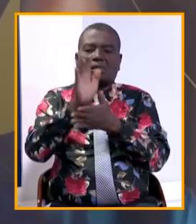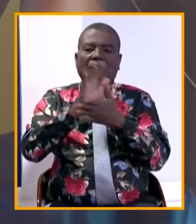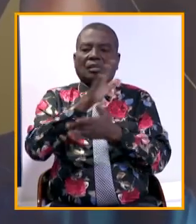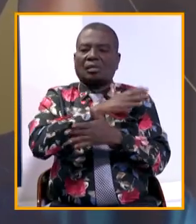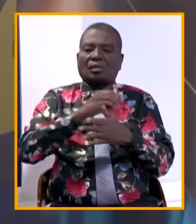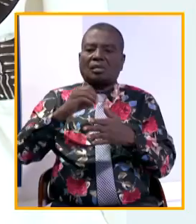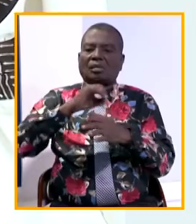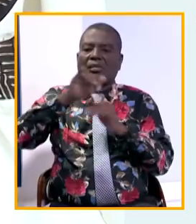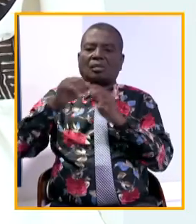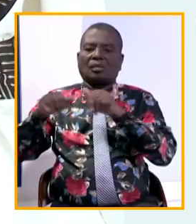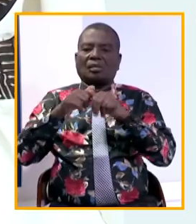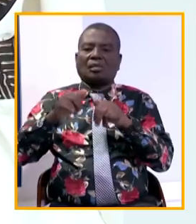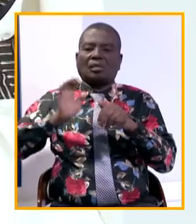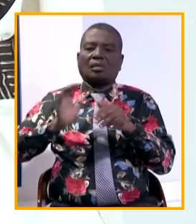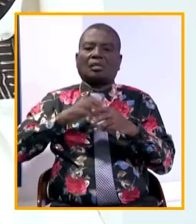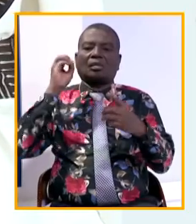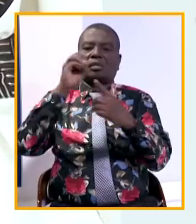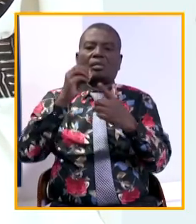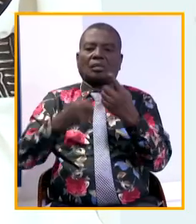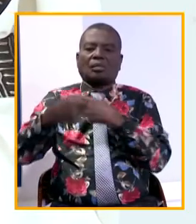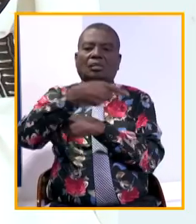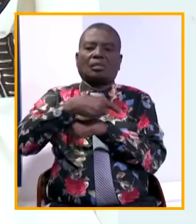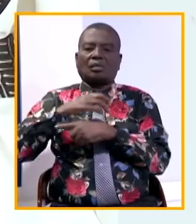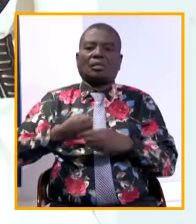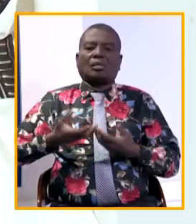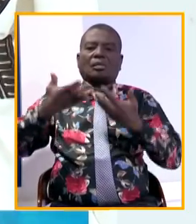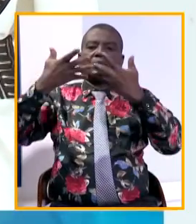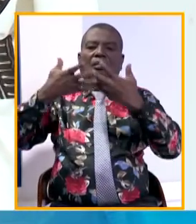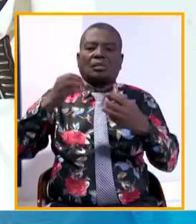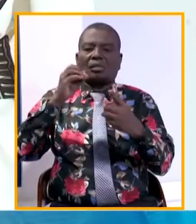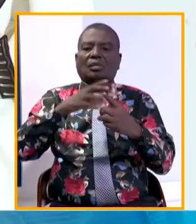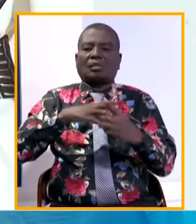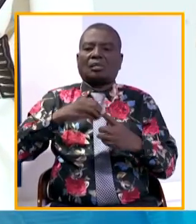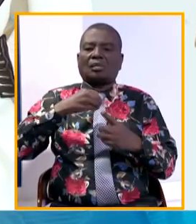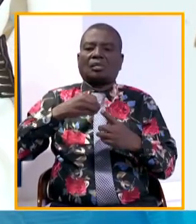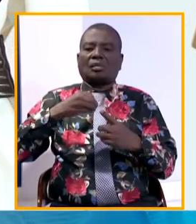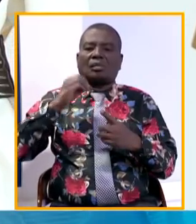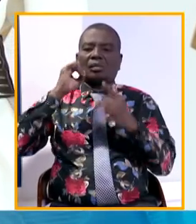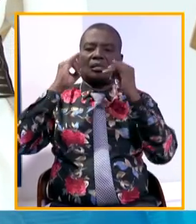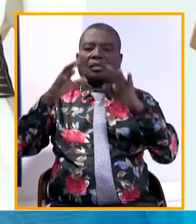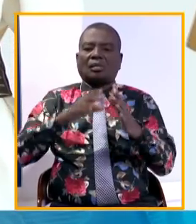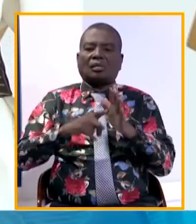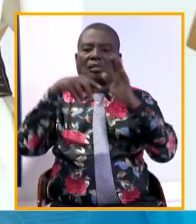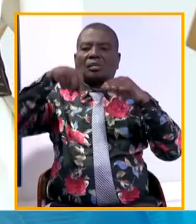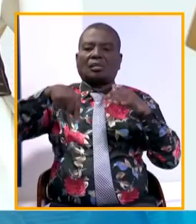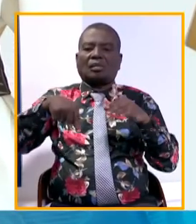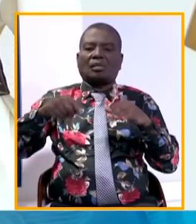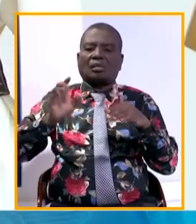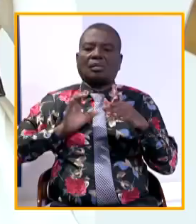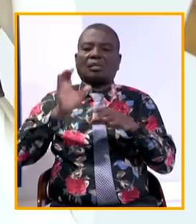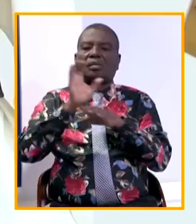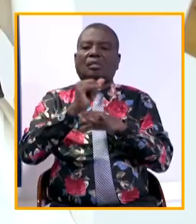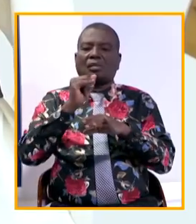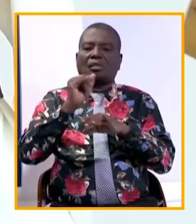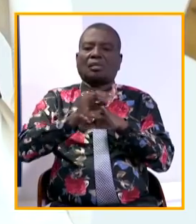de façon digitalisée. Notre objectif aujourd'hui, c'est de promouvoir l'exception culturelle ivoirienne et de montrer que notre Côte d'Ivoire a du